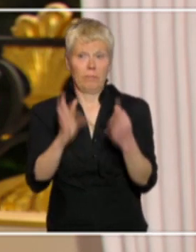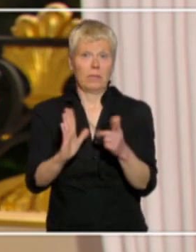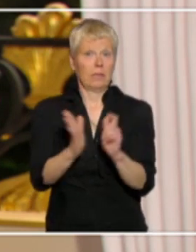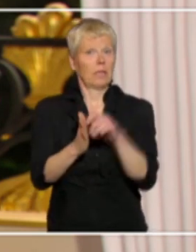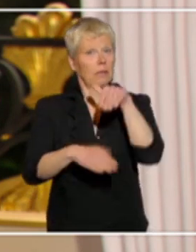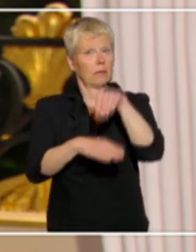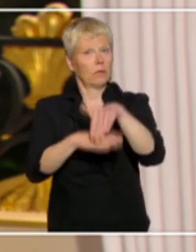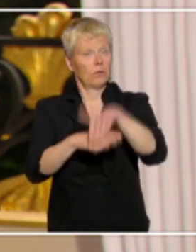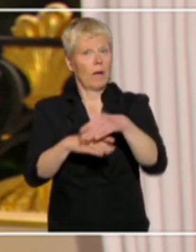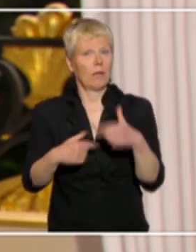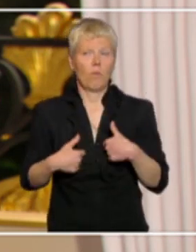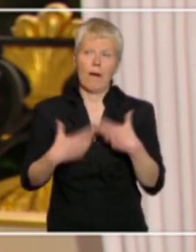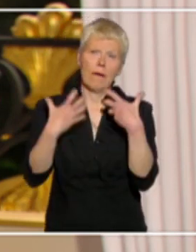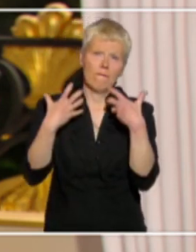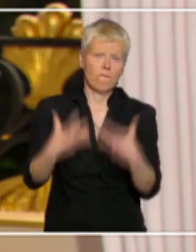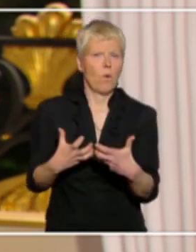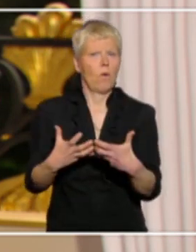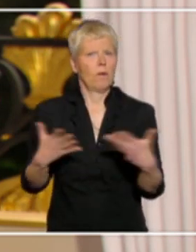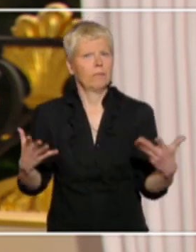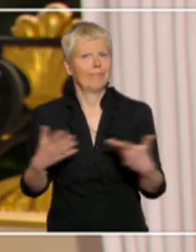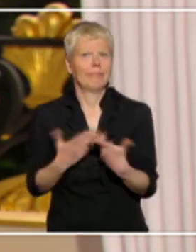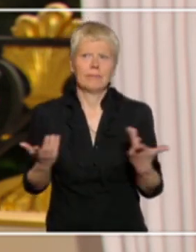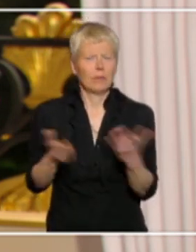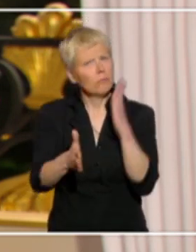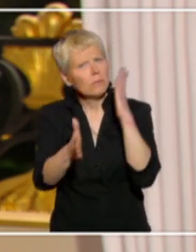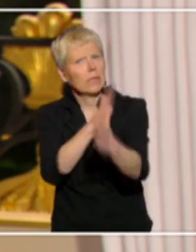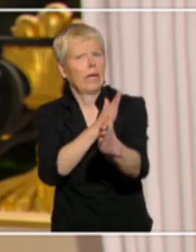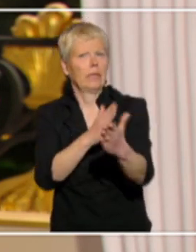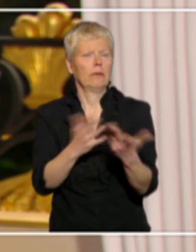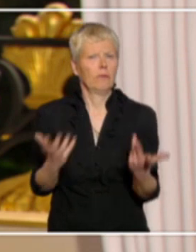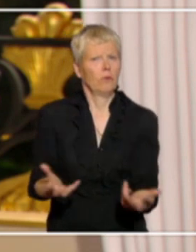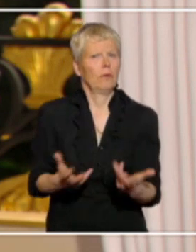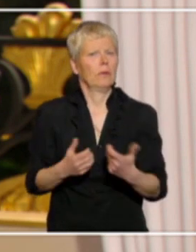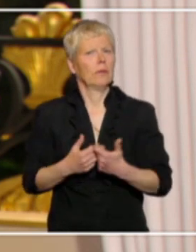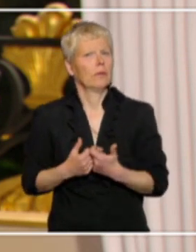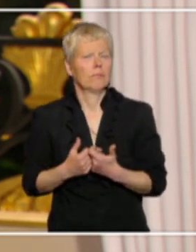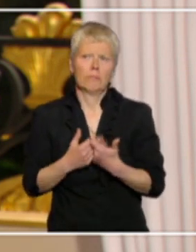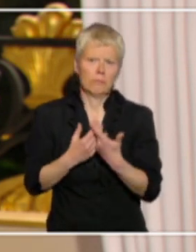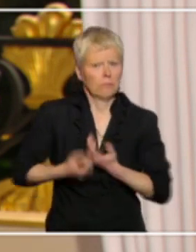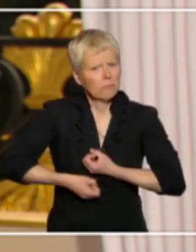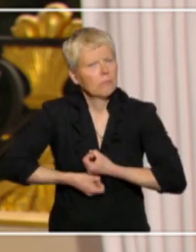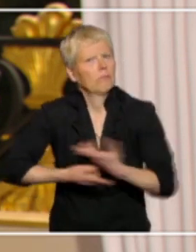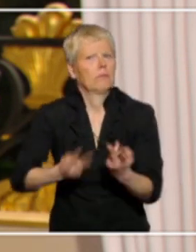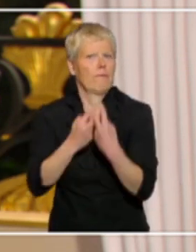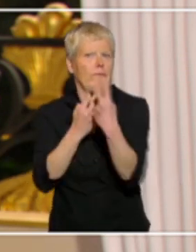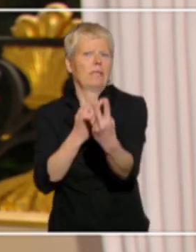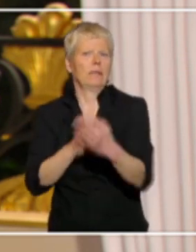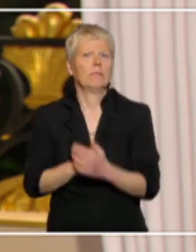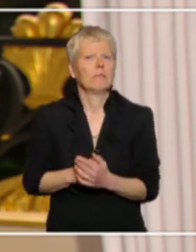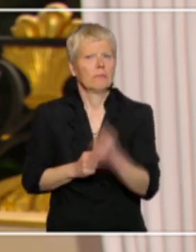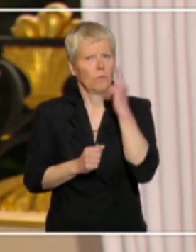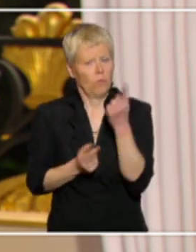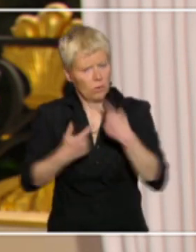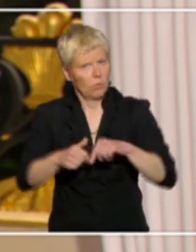soir je voulais de manière directe m'adresser à vous parce que c'est notre